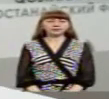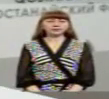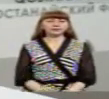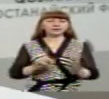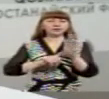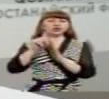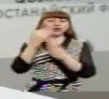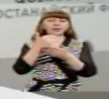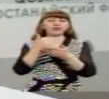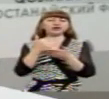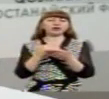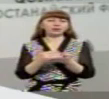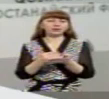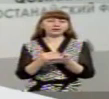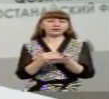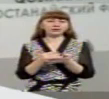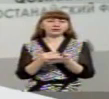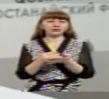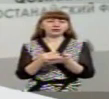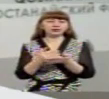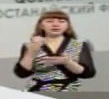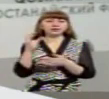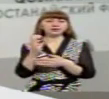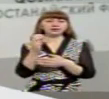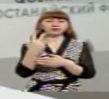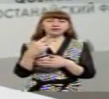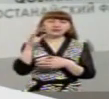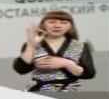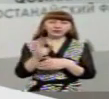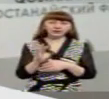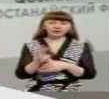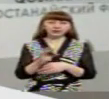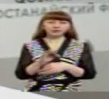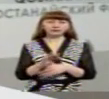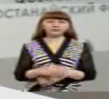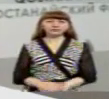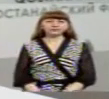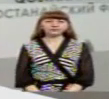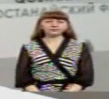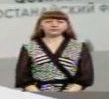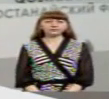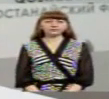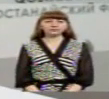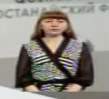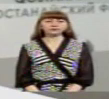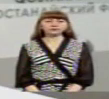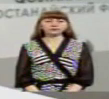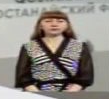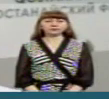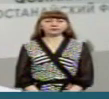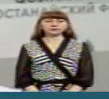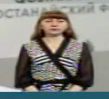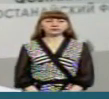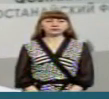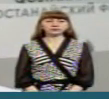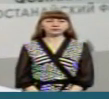жоғарылатқандығы ол халық үшін жақсы қолдау деп ойлаймыз. Өйткені егер қолында ақша болса, молырақ 20% ғана